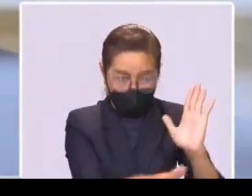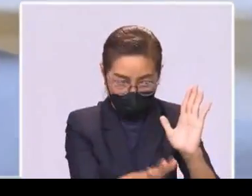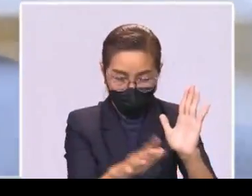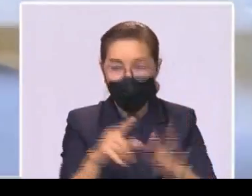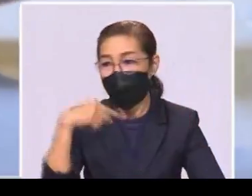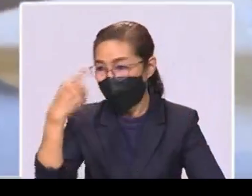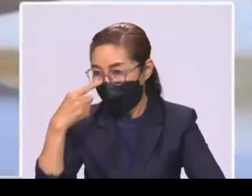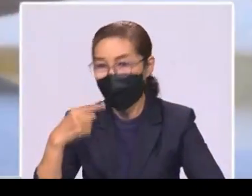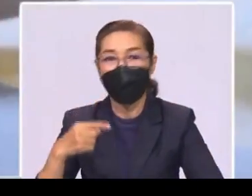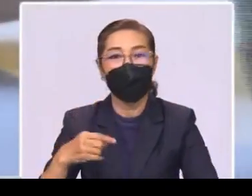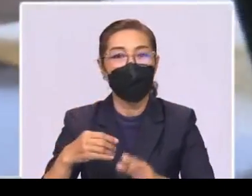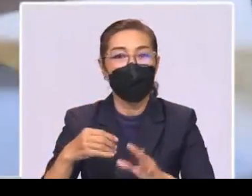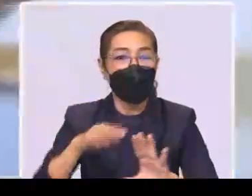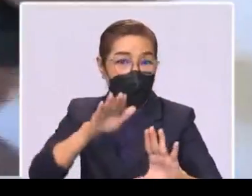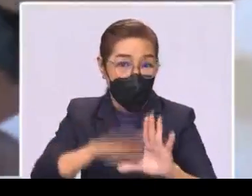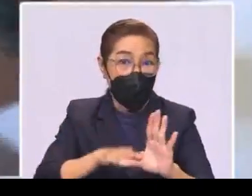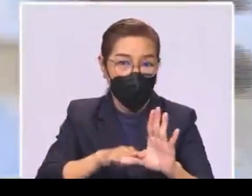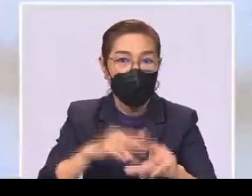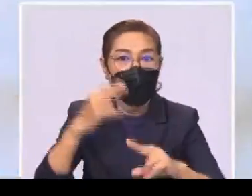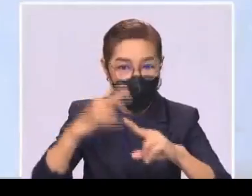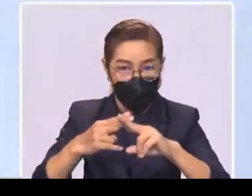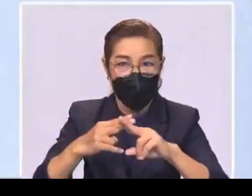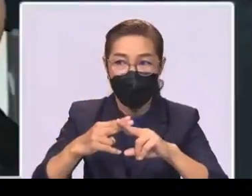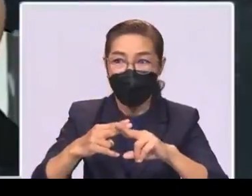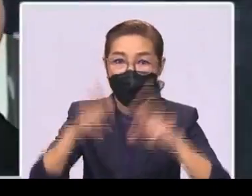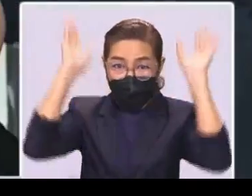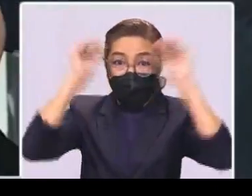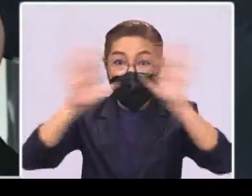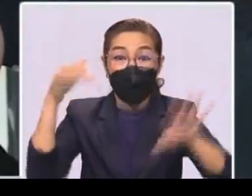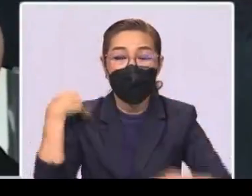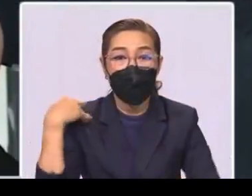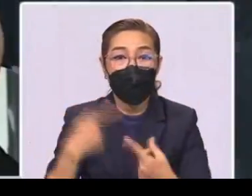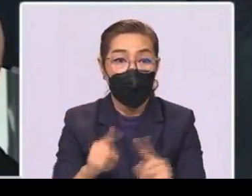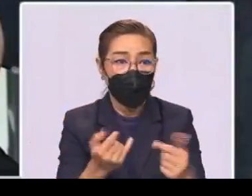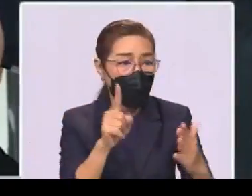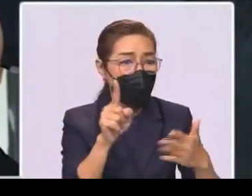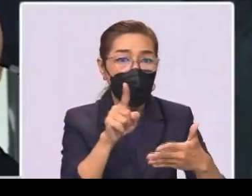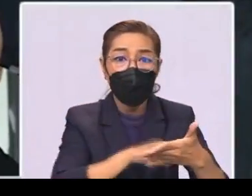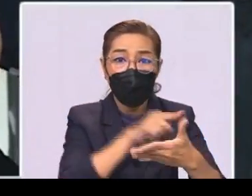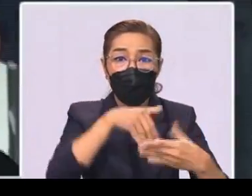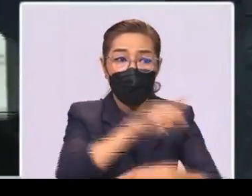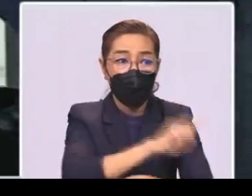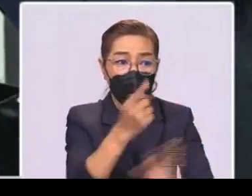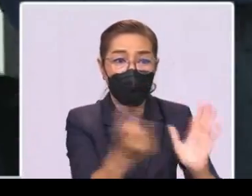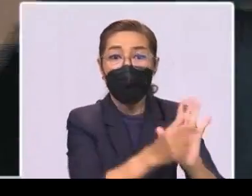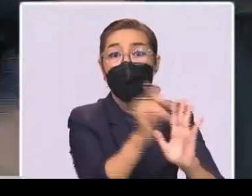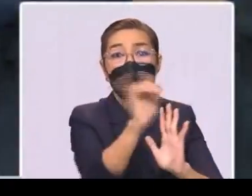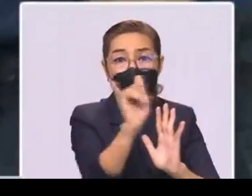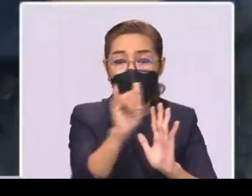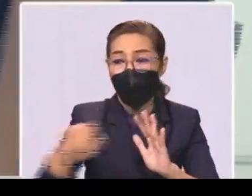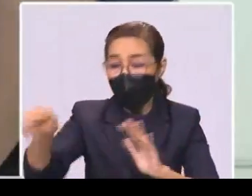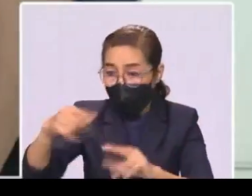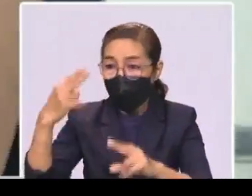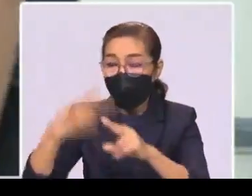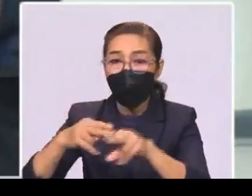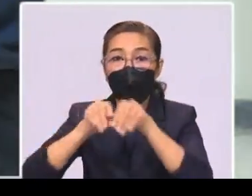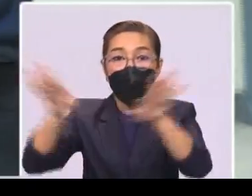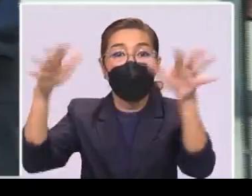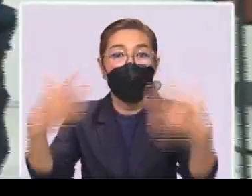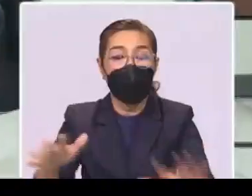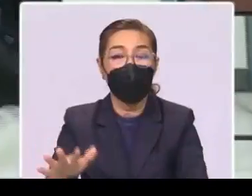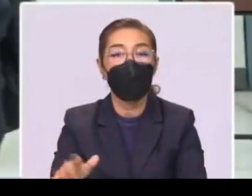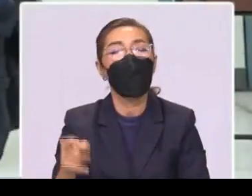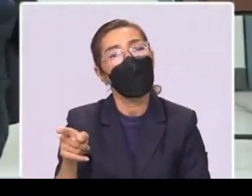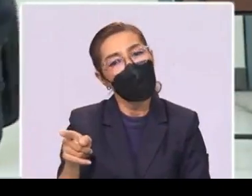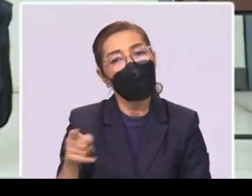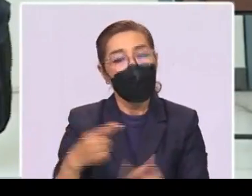การจะเลือกตั้งอะไรเนี่ยอย่างนี้อาจจะดูว่าเออก็เข้าท่าดีคือไม่ต้องรอกำหนดวันเลือกตั้งค่อยทำงานมั้ยค่อย